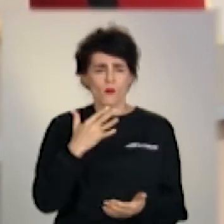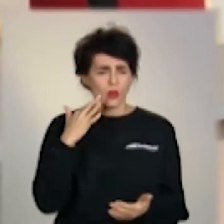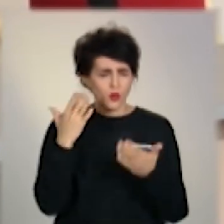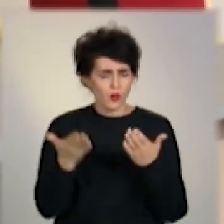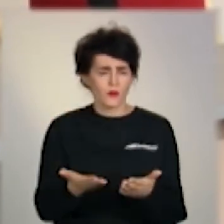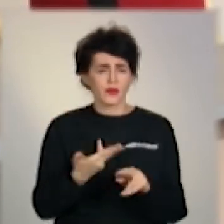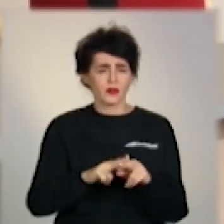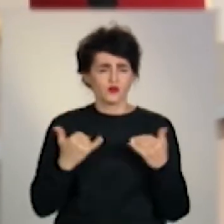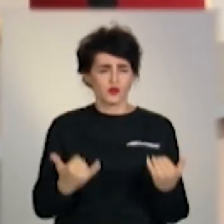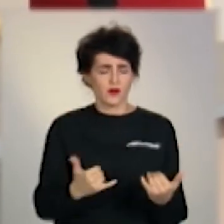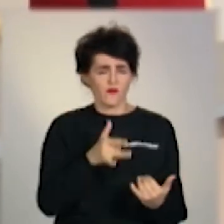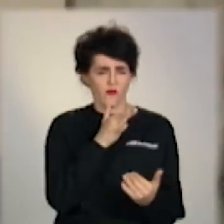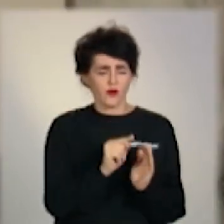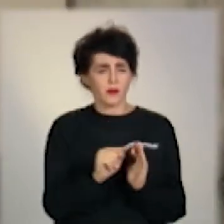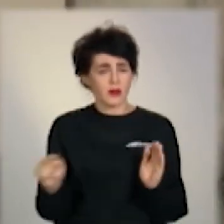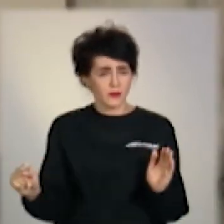На даний період часу